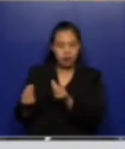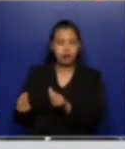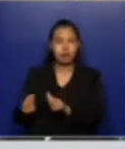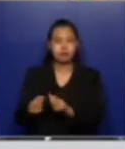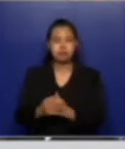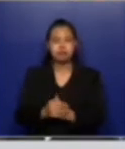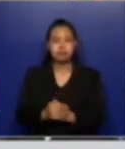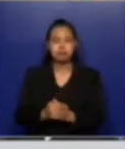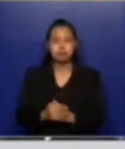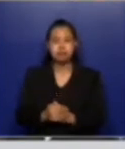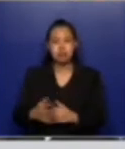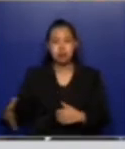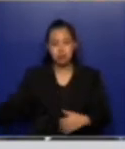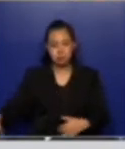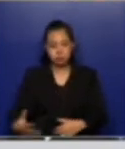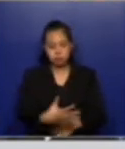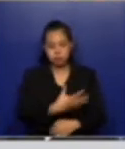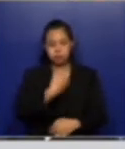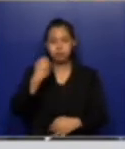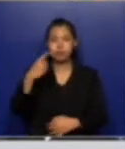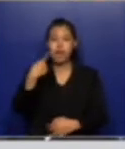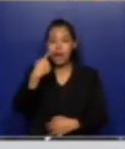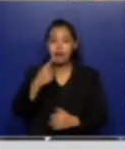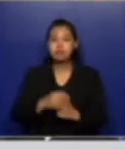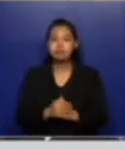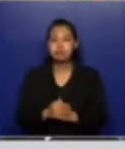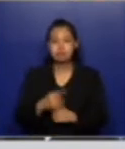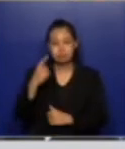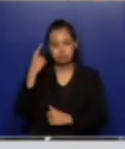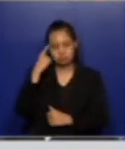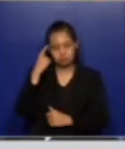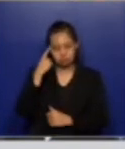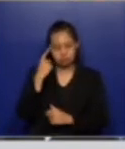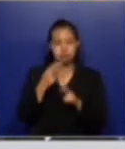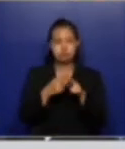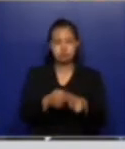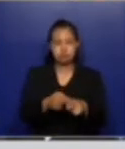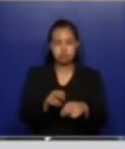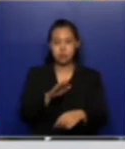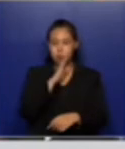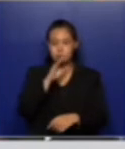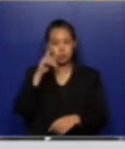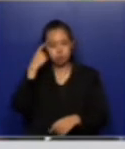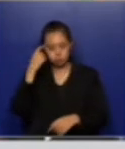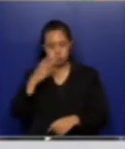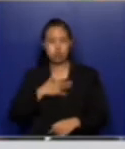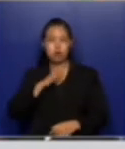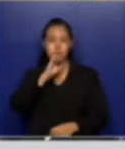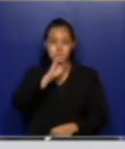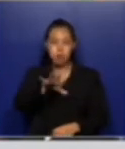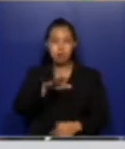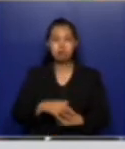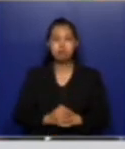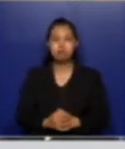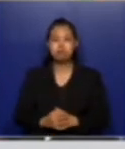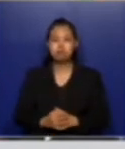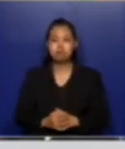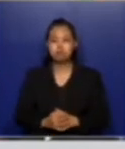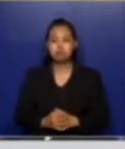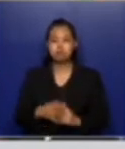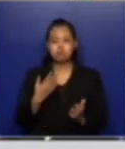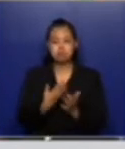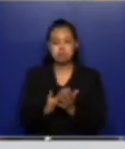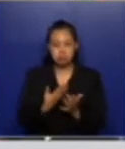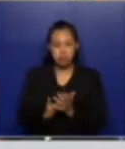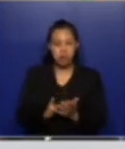าใครผมเชื่อว่าท่านทราบดีถ้าท่านไม่ทราบผมจะบอกให้ท่านหว่านเงินล